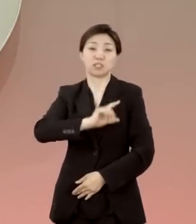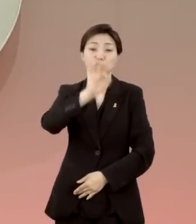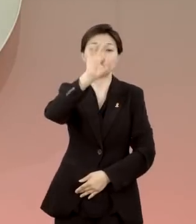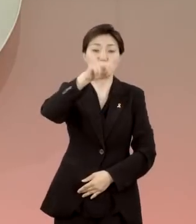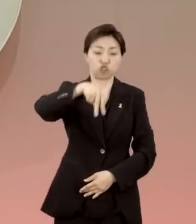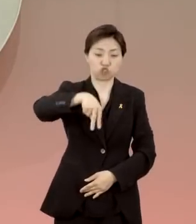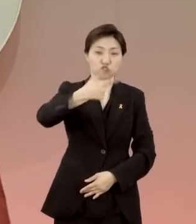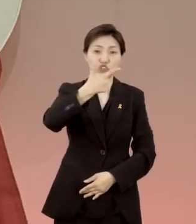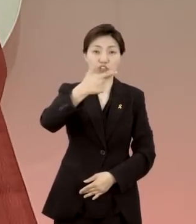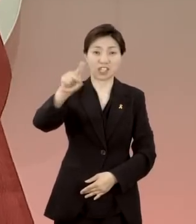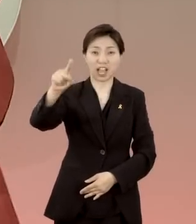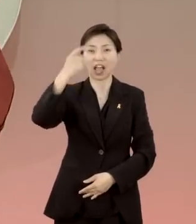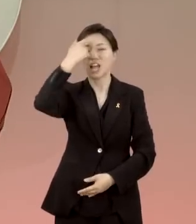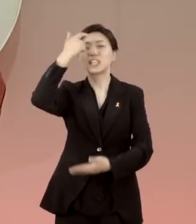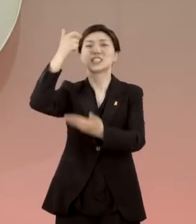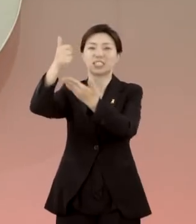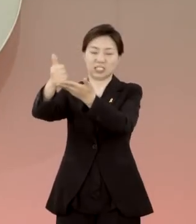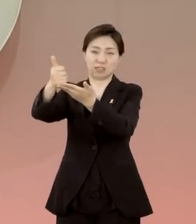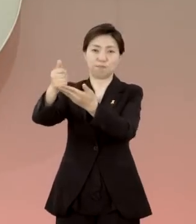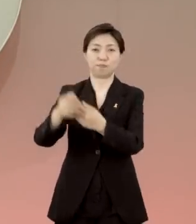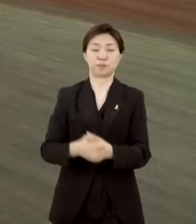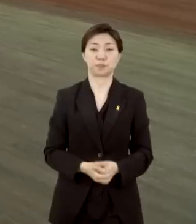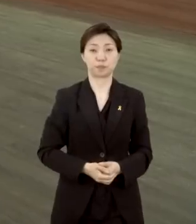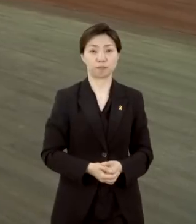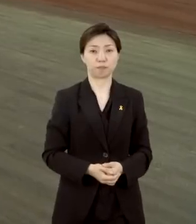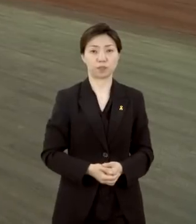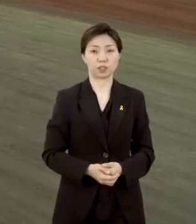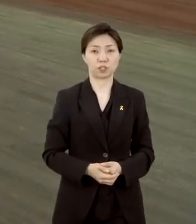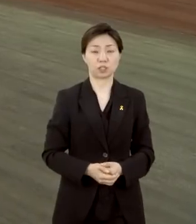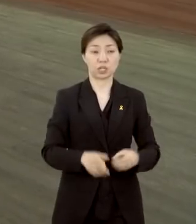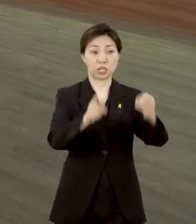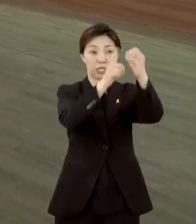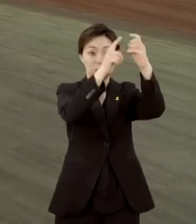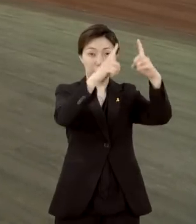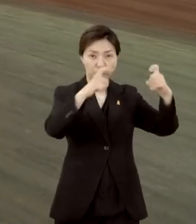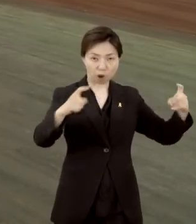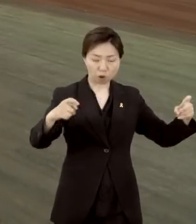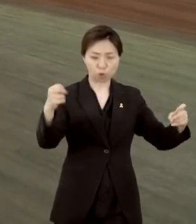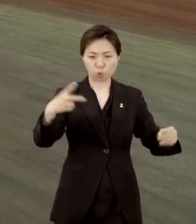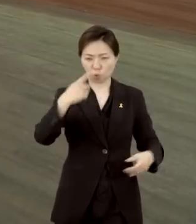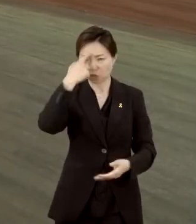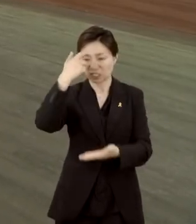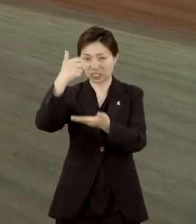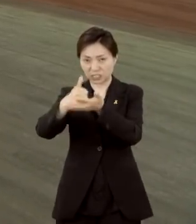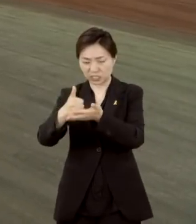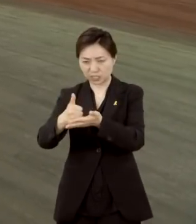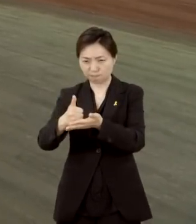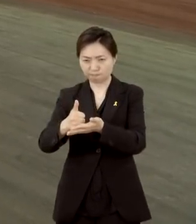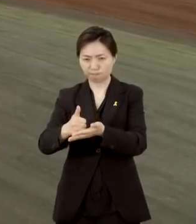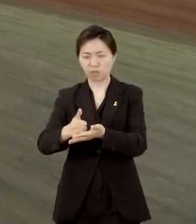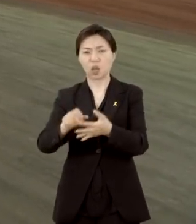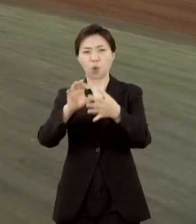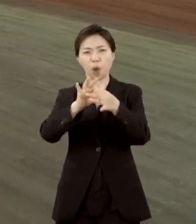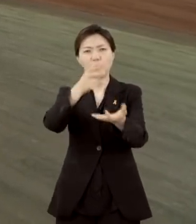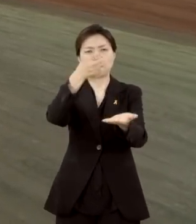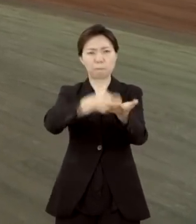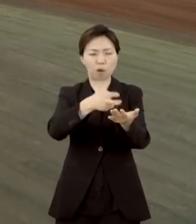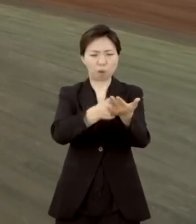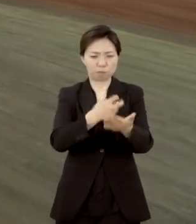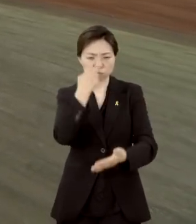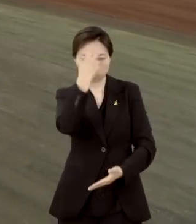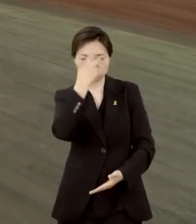그 사찰의 법도와 그 대중스님들의 규율을 규칙을 담당하고